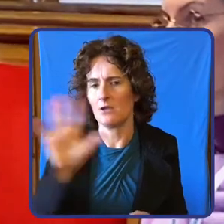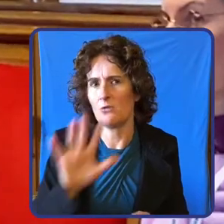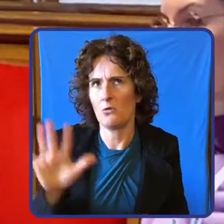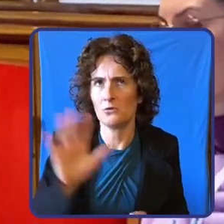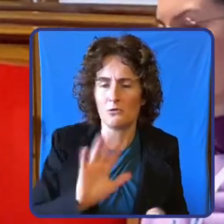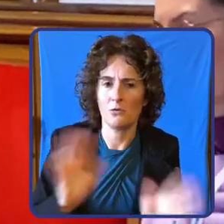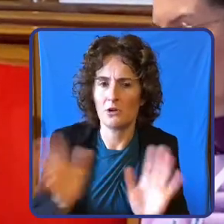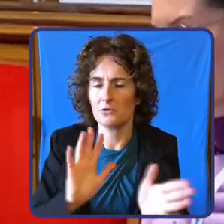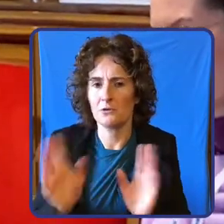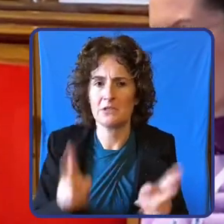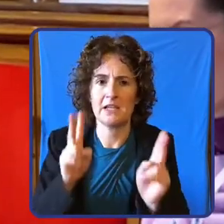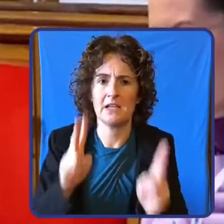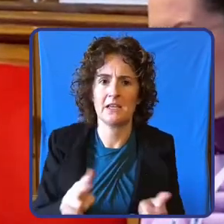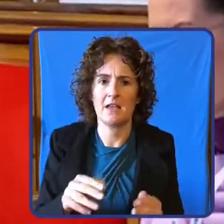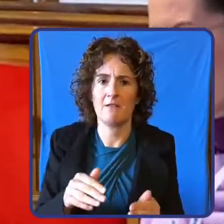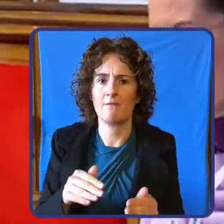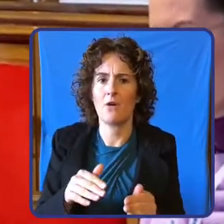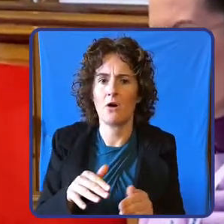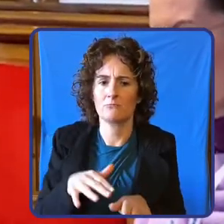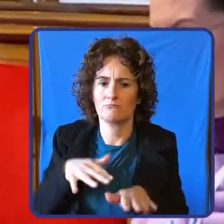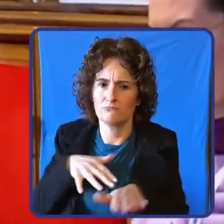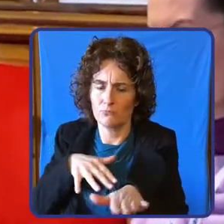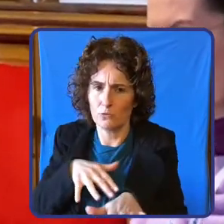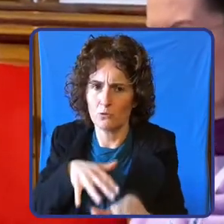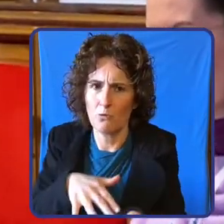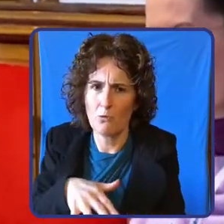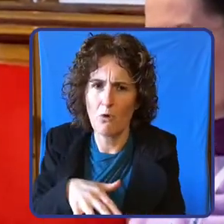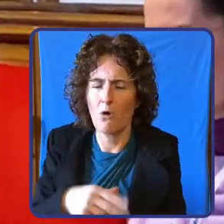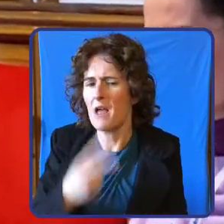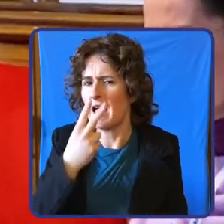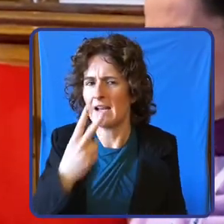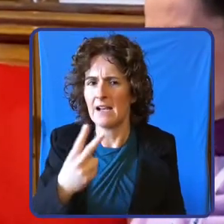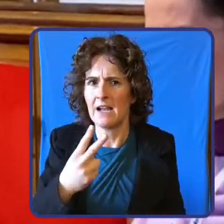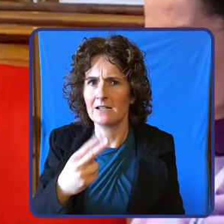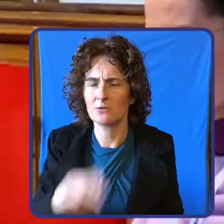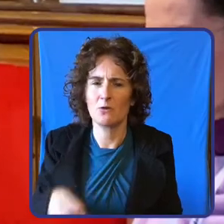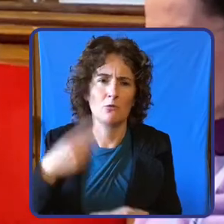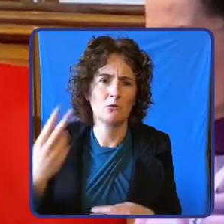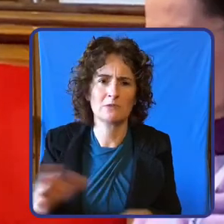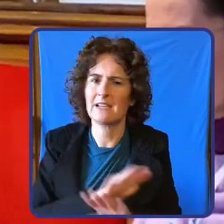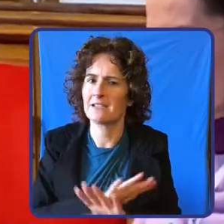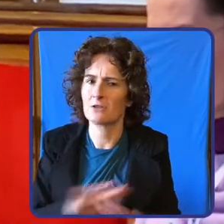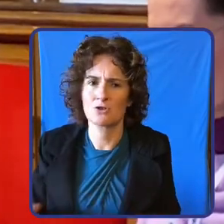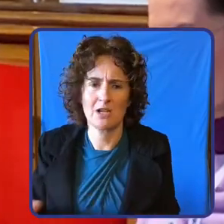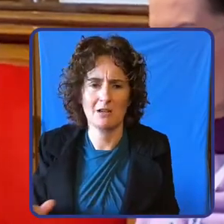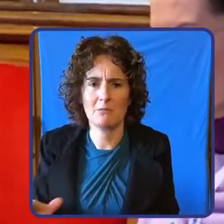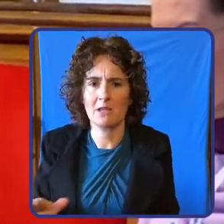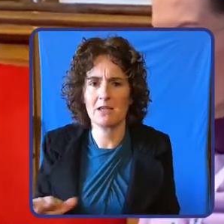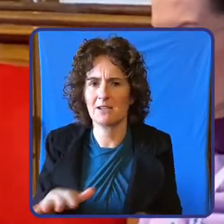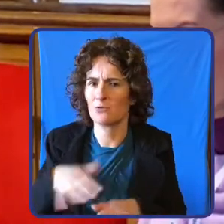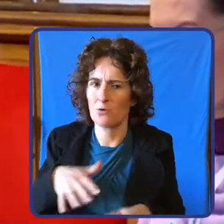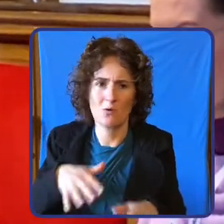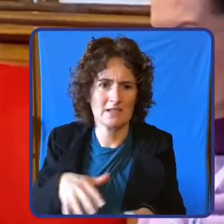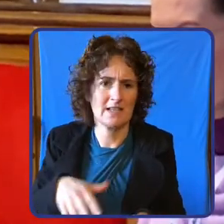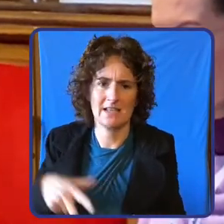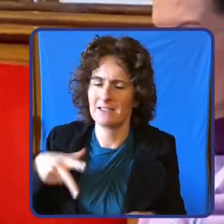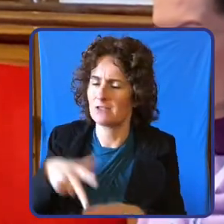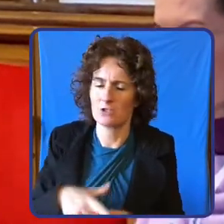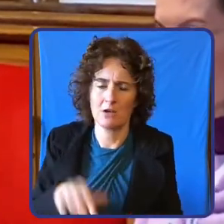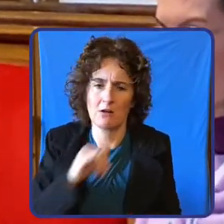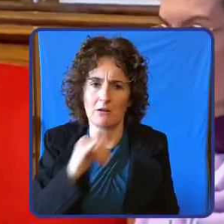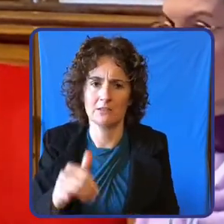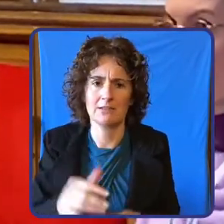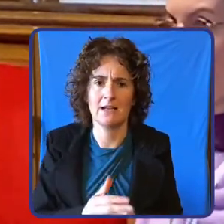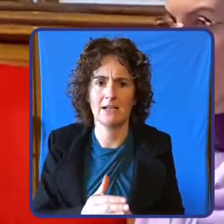dugó van, én ott lakom, meg rendszeresen arra vásárolok, tehát szoktam látni, utána napközben már soha nincsen dugó, el tud menni a forgalom, miután megépült